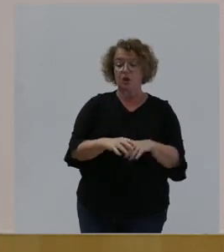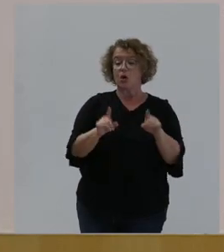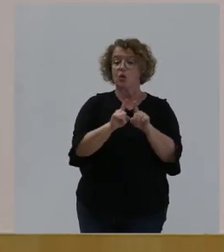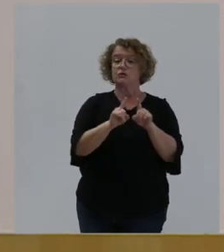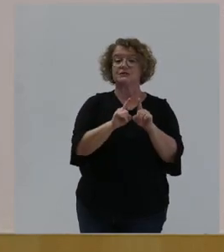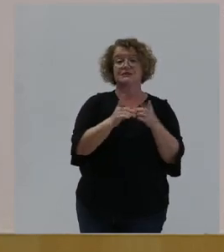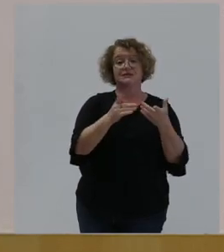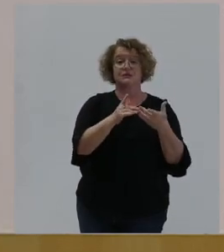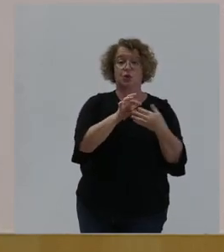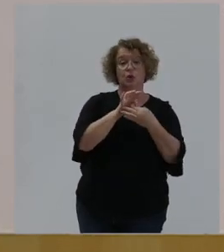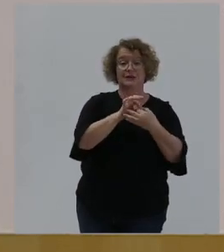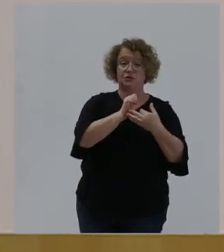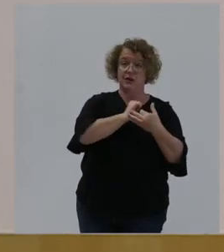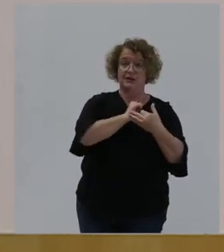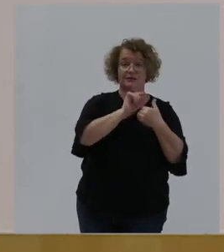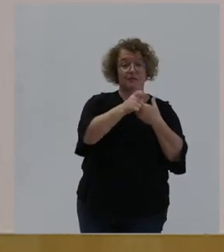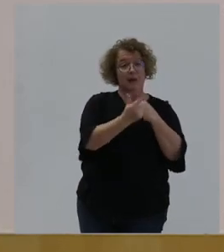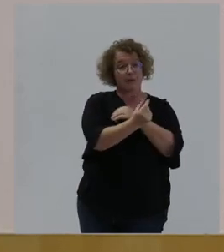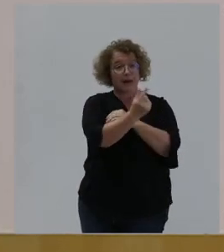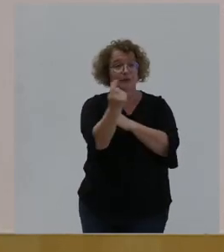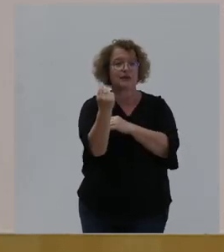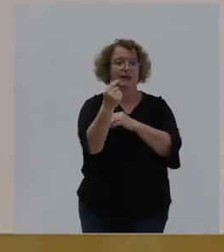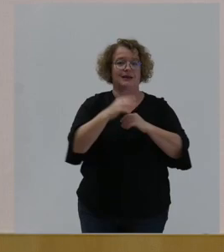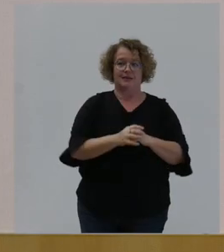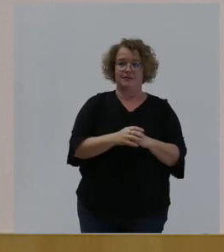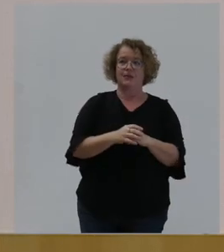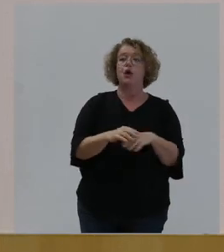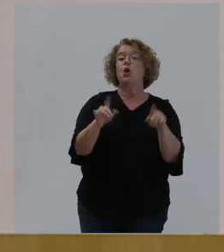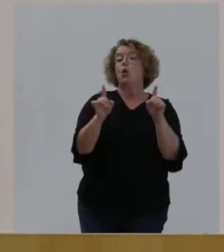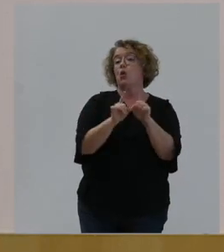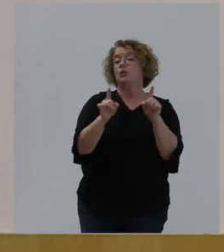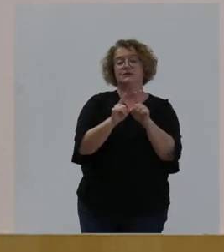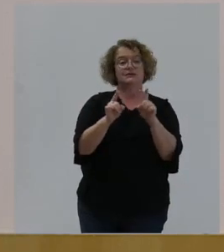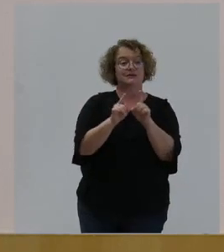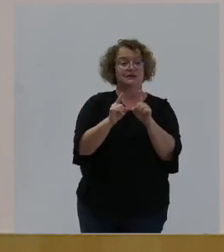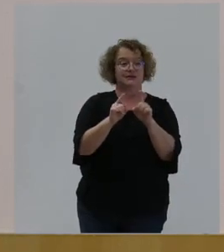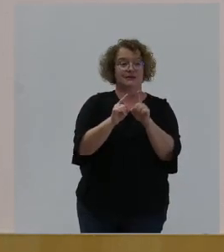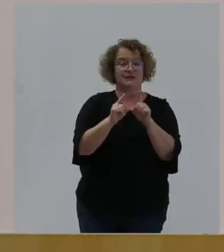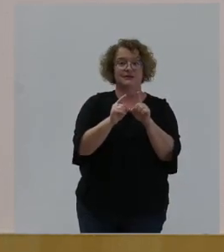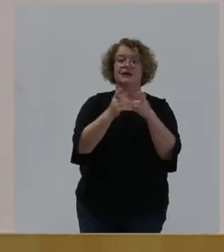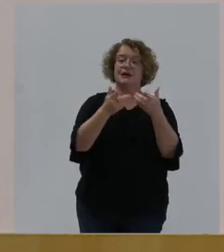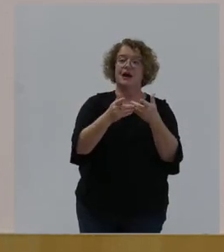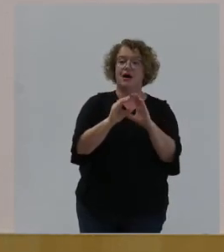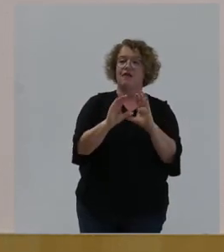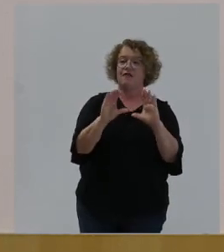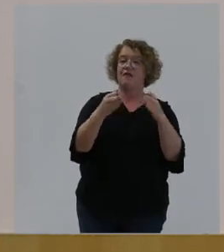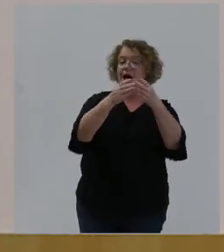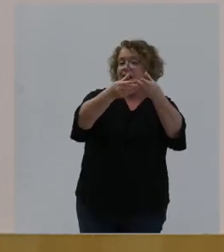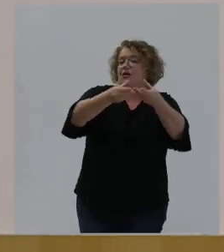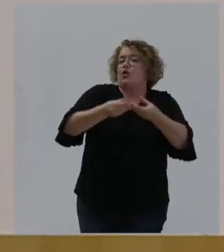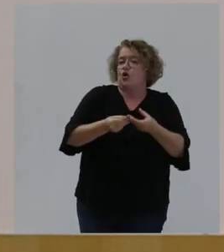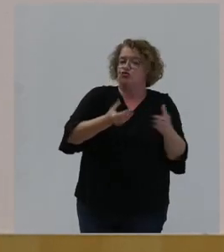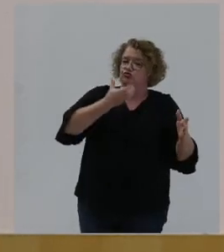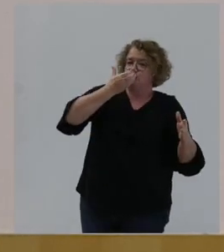des nouveaux partenariats, et ensuite, il faut soutenir les collègues là-dedans, mais c'est surtout mieux accueillir et mieux faire